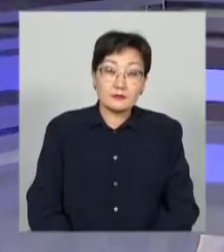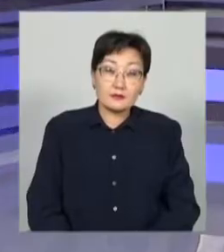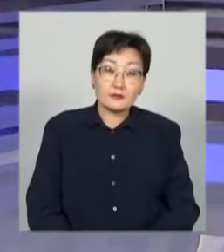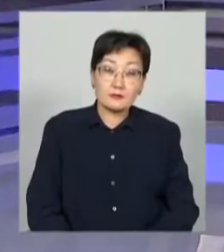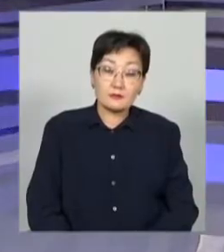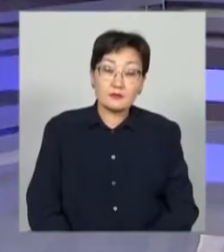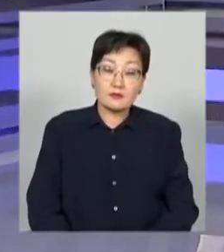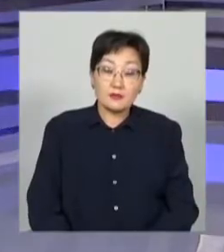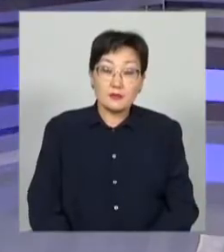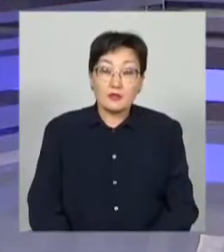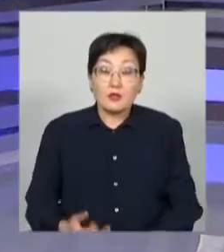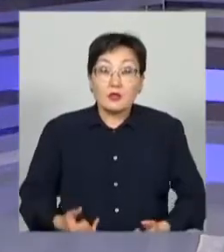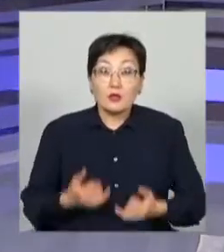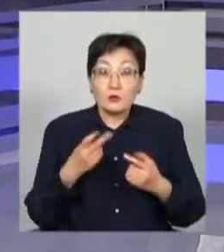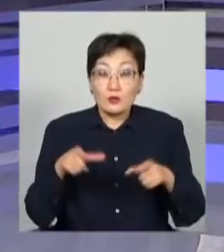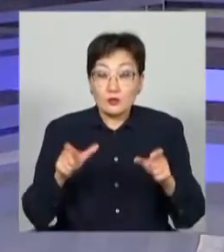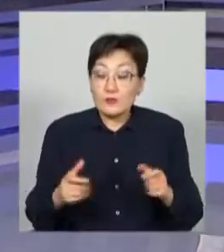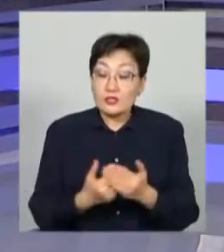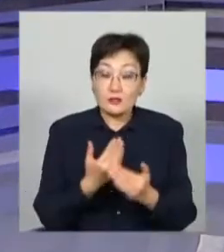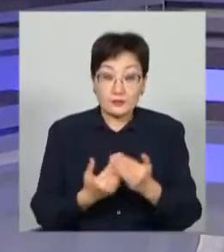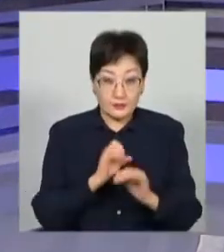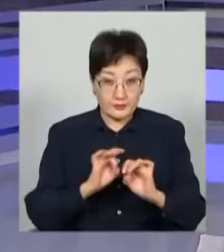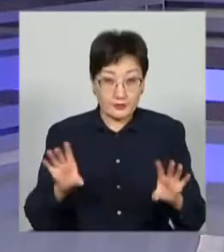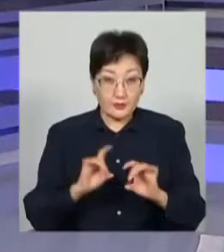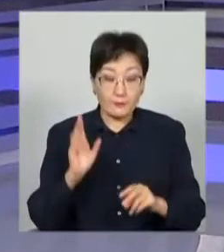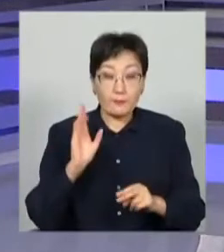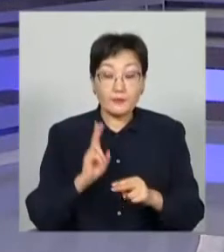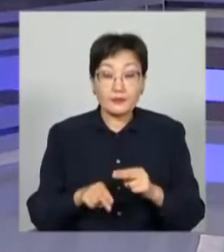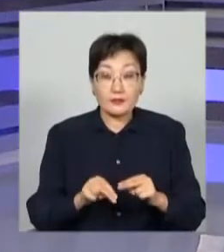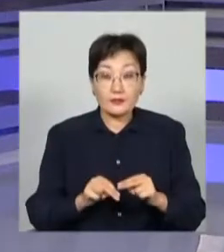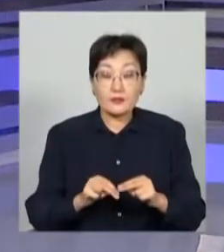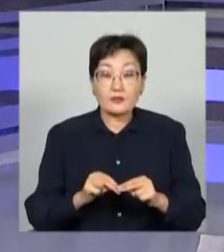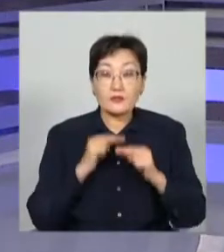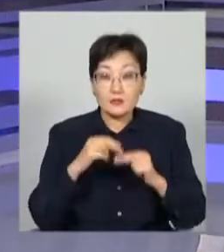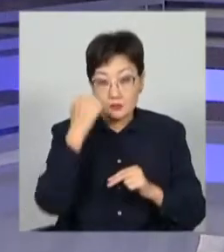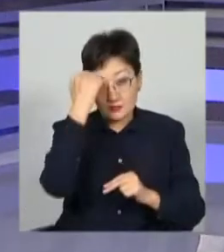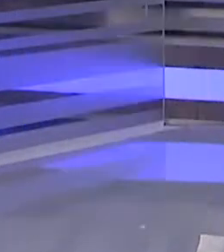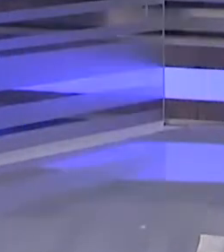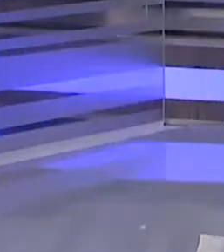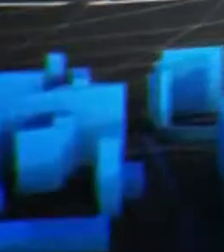Құрметті көрермен, әзірге айтарымыз осы. Қорытынды жаңалықтарда қайта қауышқанша.